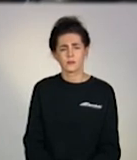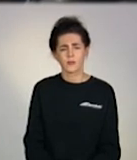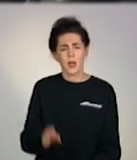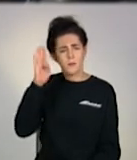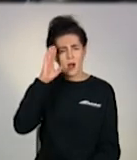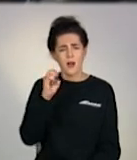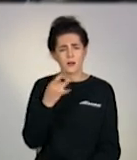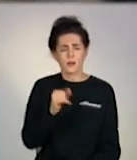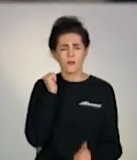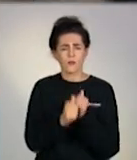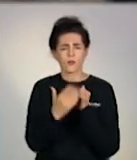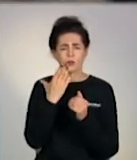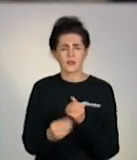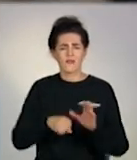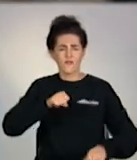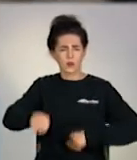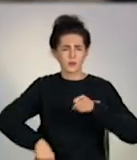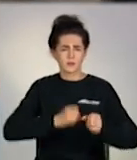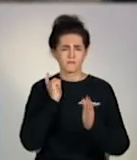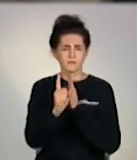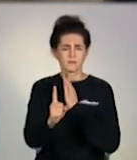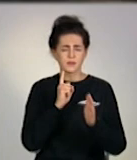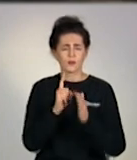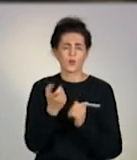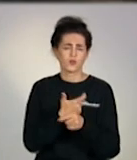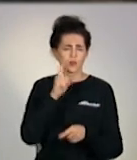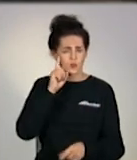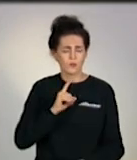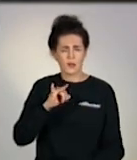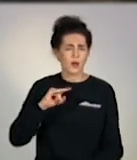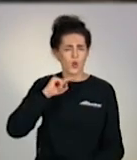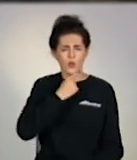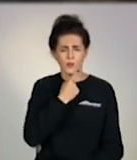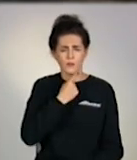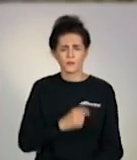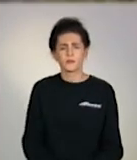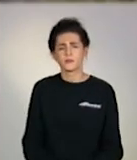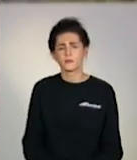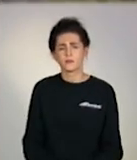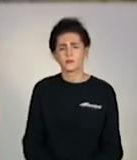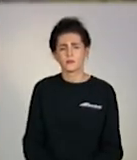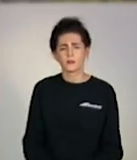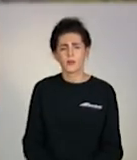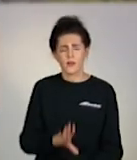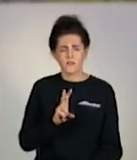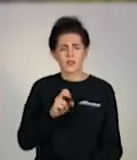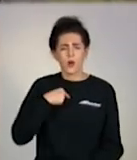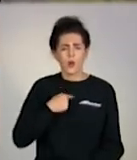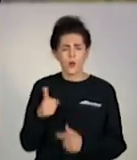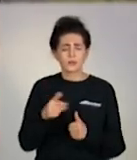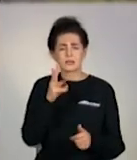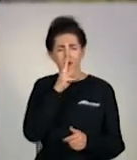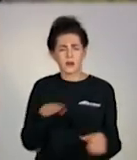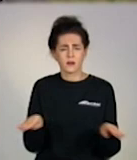Богдан Андрій щодня їздить містом на велосипеді. Каже, так зручно та економно. Мені добре. Зарплата однакова,